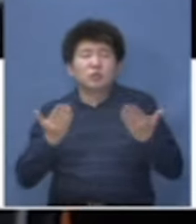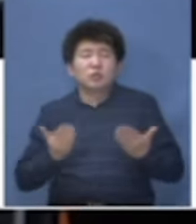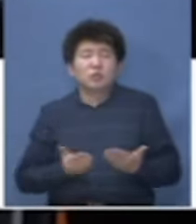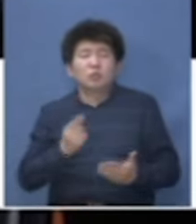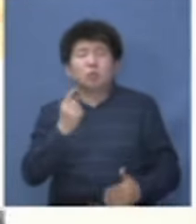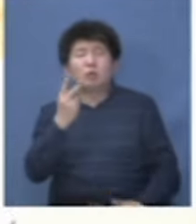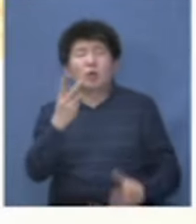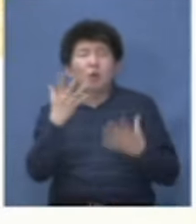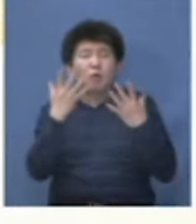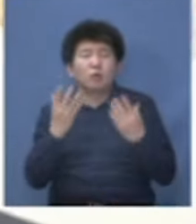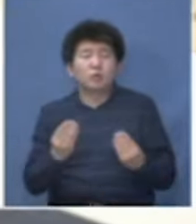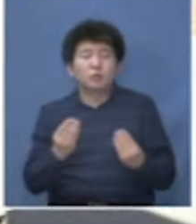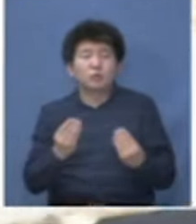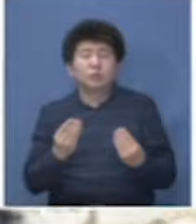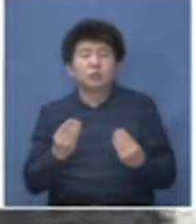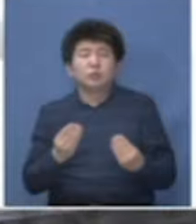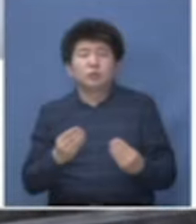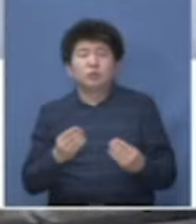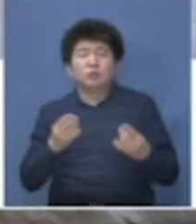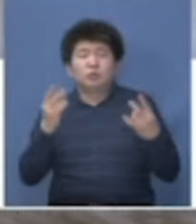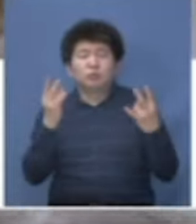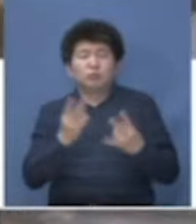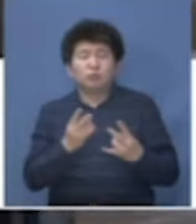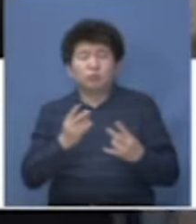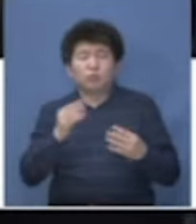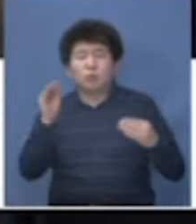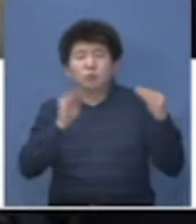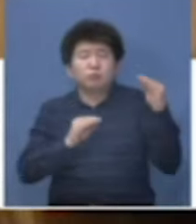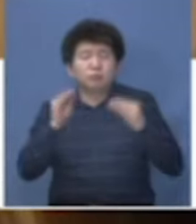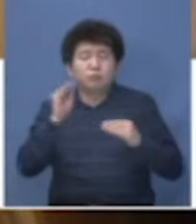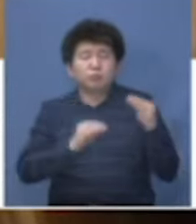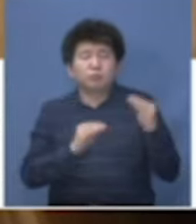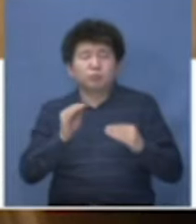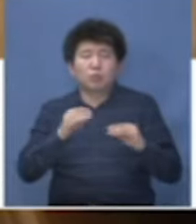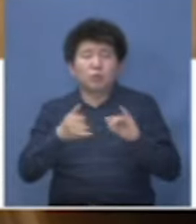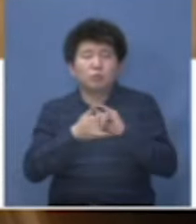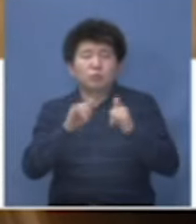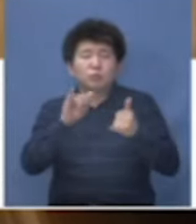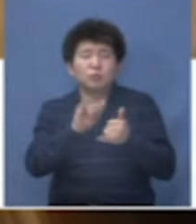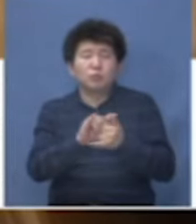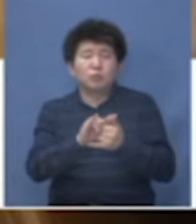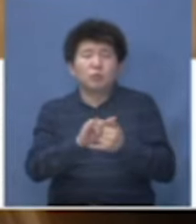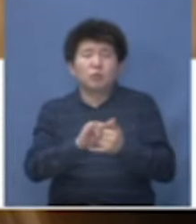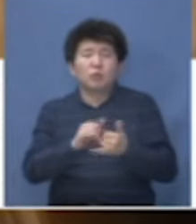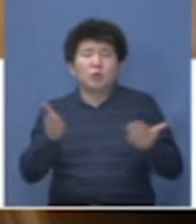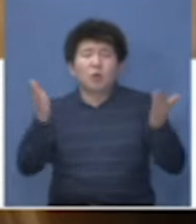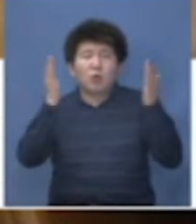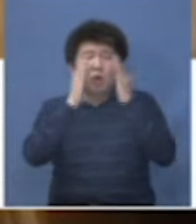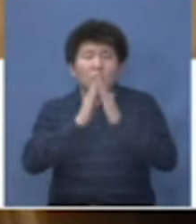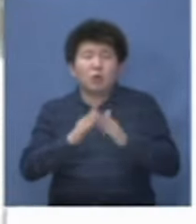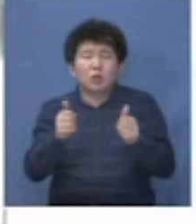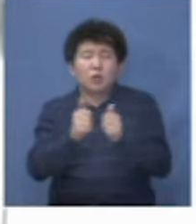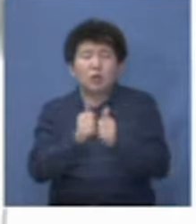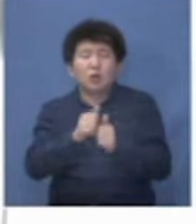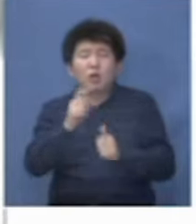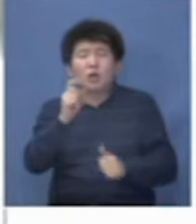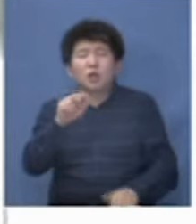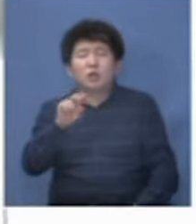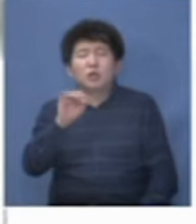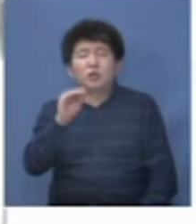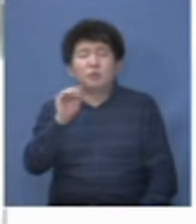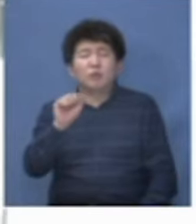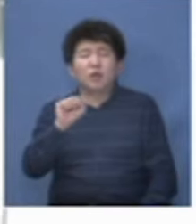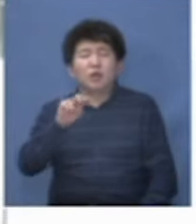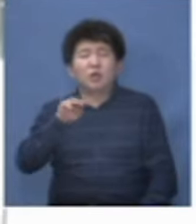ішінде халықтан тұрмысқа қажетті деген заттарды жинап, гуманитарлық жүкті Өскемендегі Халиф Алтай мешіті жандағы Шығыс Қазақстан облысы